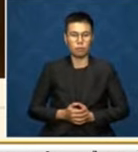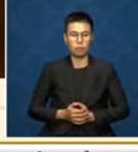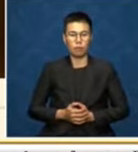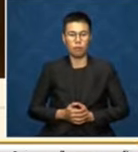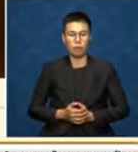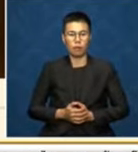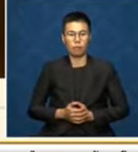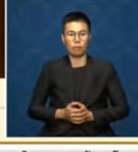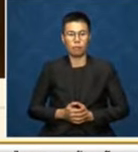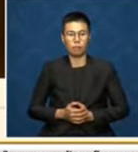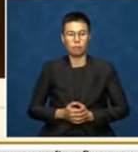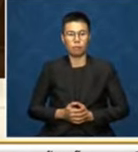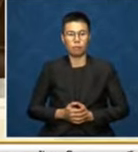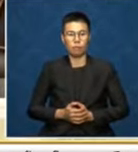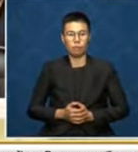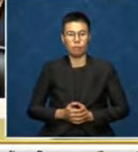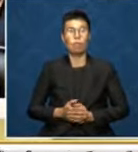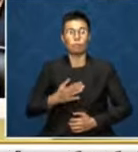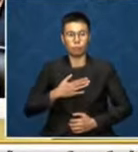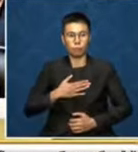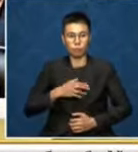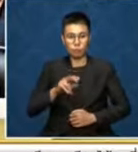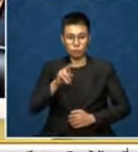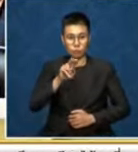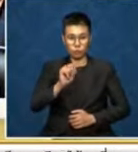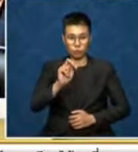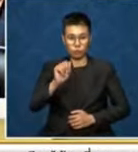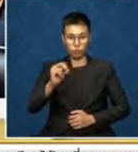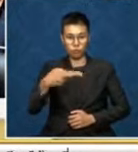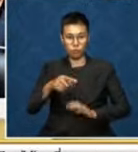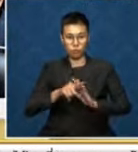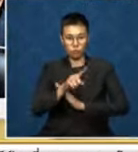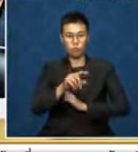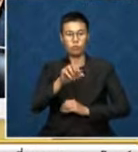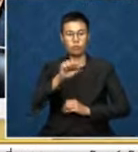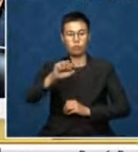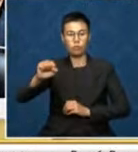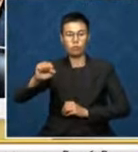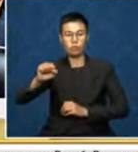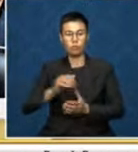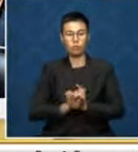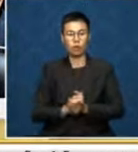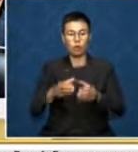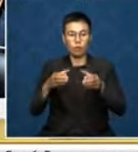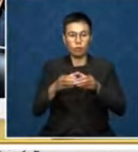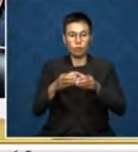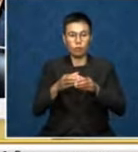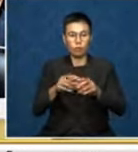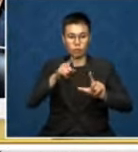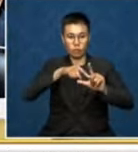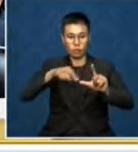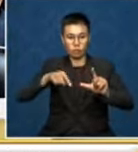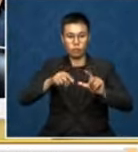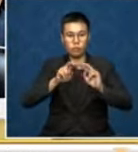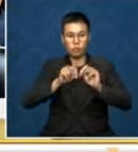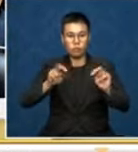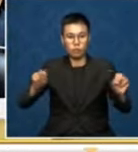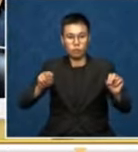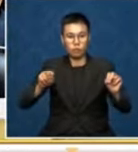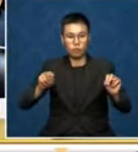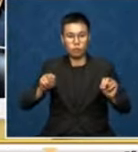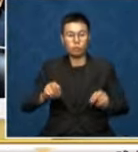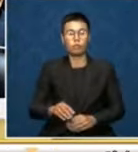เรียนประธานสภาที่เคารพครับผมนนท์ไพศาลลิ้มเจริญกิจสมาชิกสภาผู้แทนราษฎรพรรคก้าวไกลจังหวัดนนทบุรีเขตเลือกตั้งที่